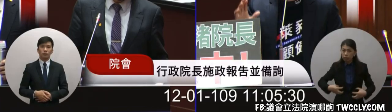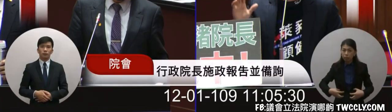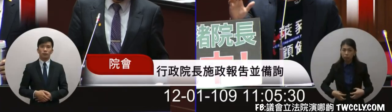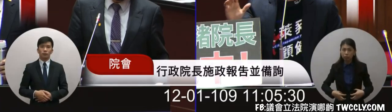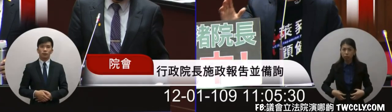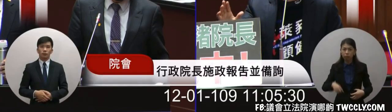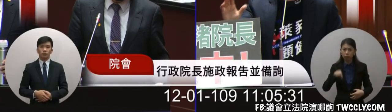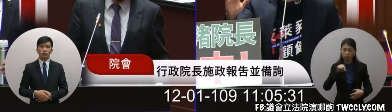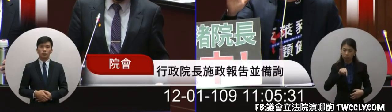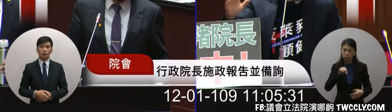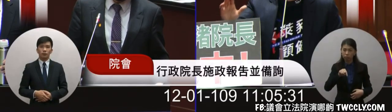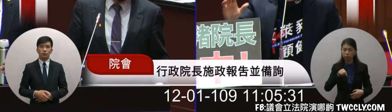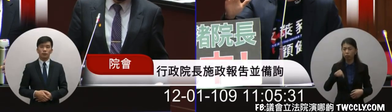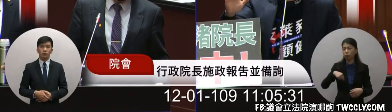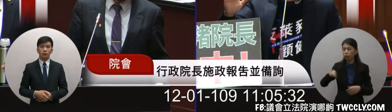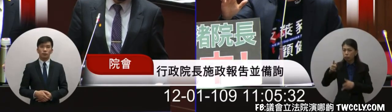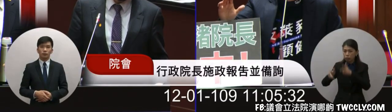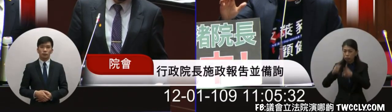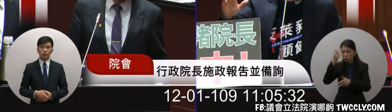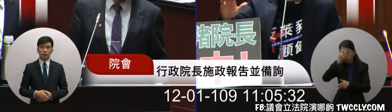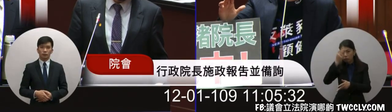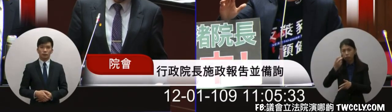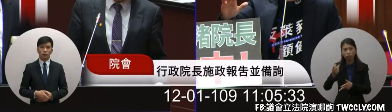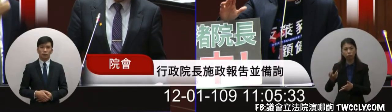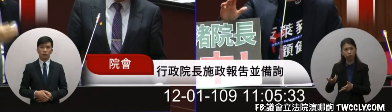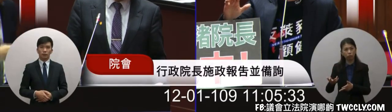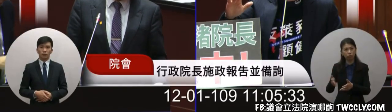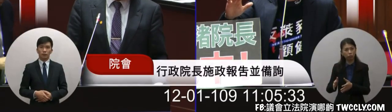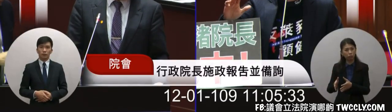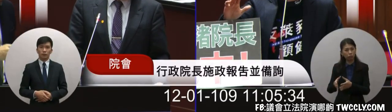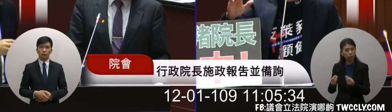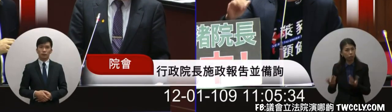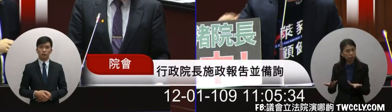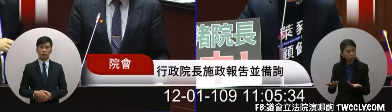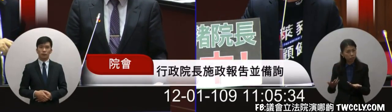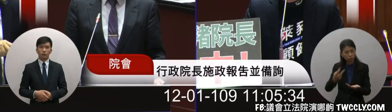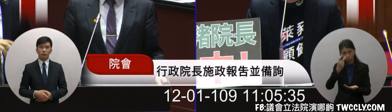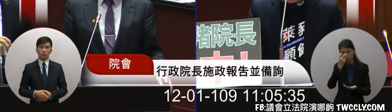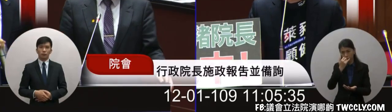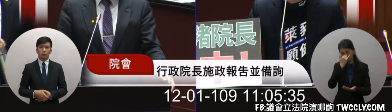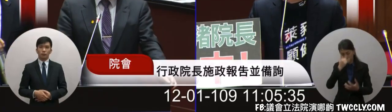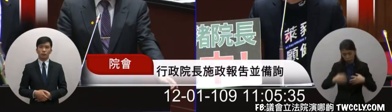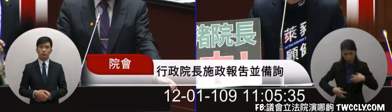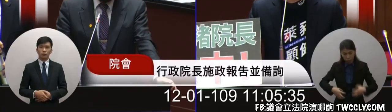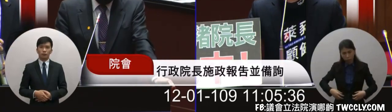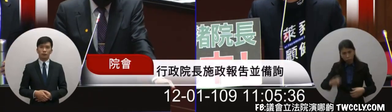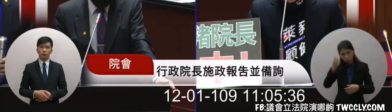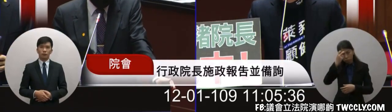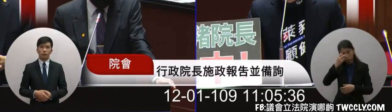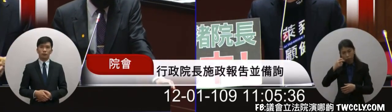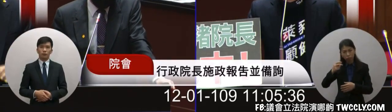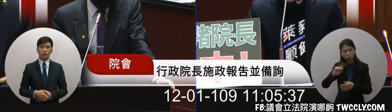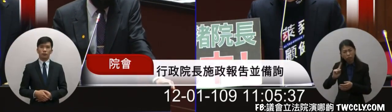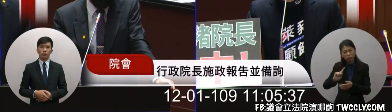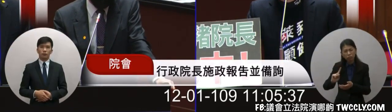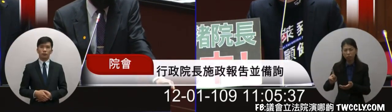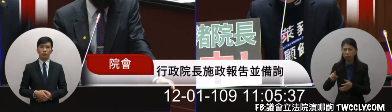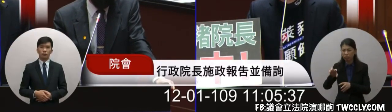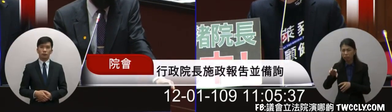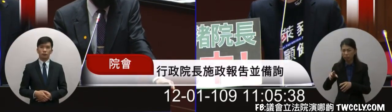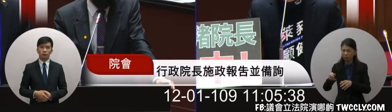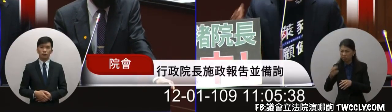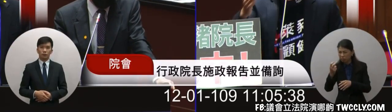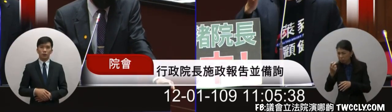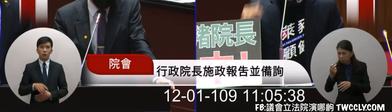不应该要再去查厂确认一下猪内脏他们的处理状况是不是也符合食品安全标准吗？因为我们也都知